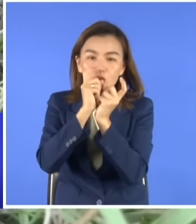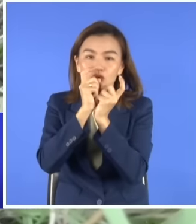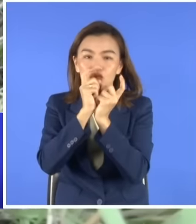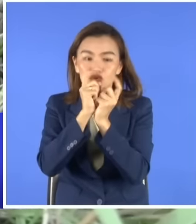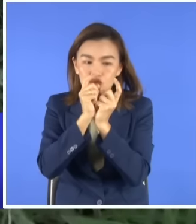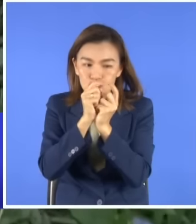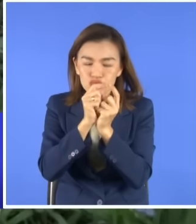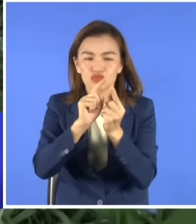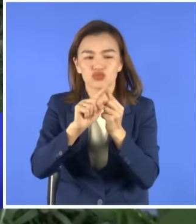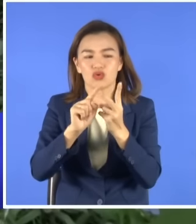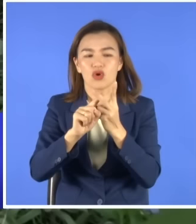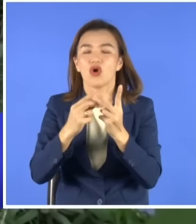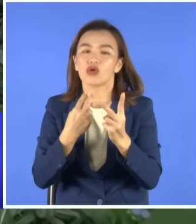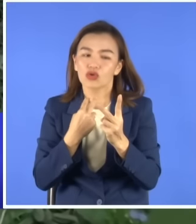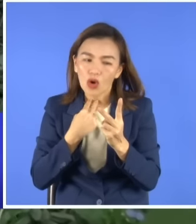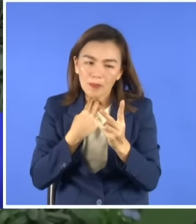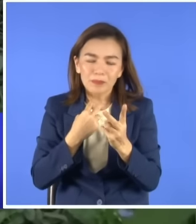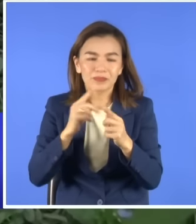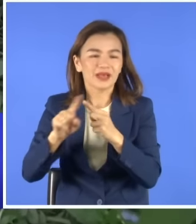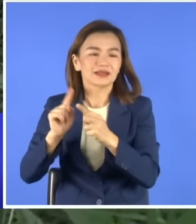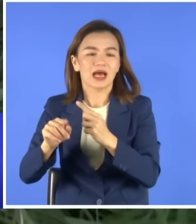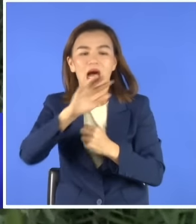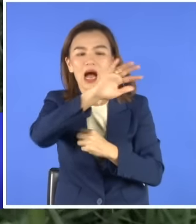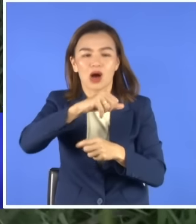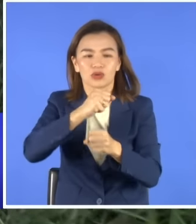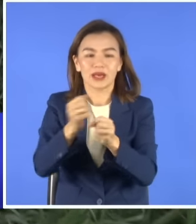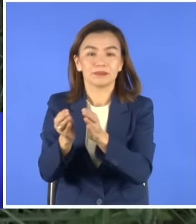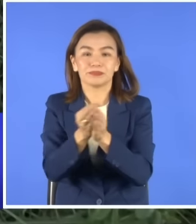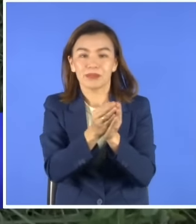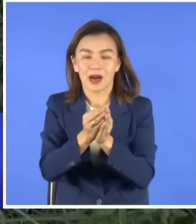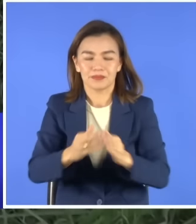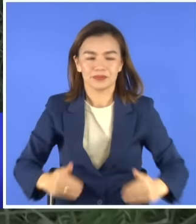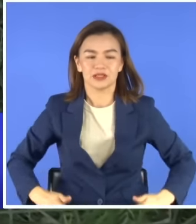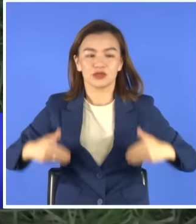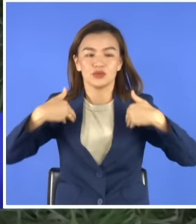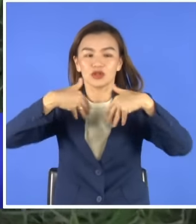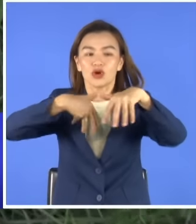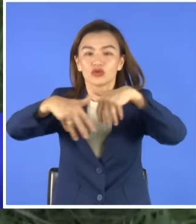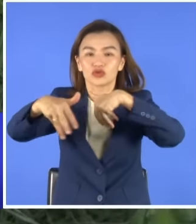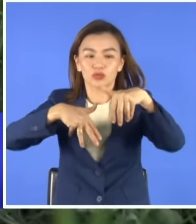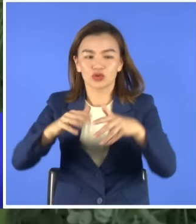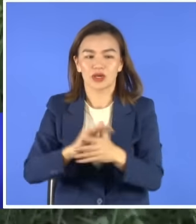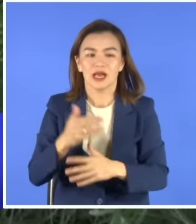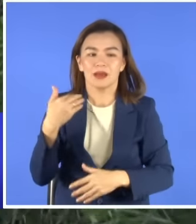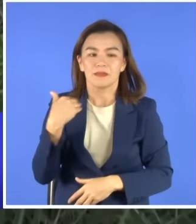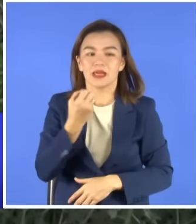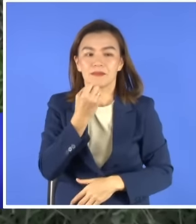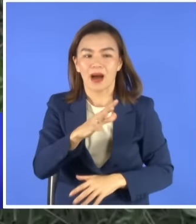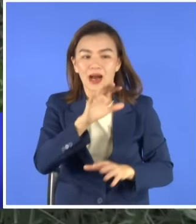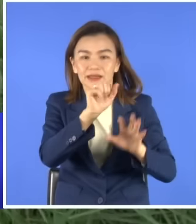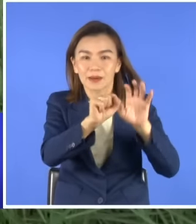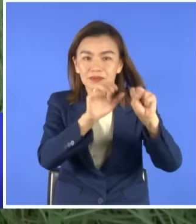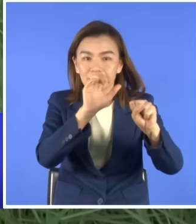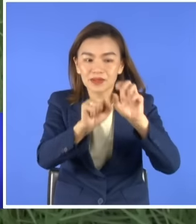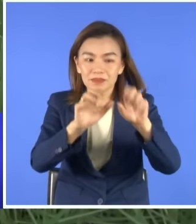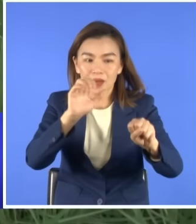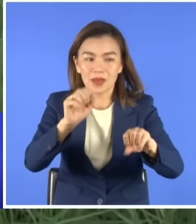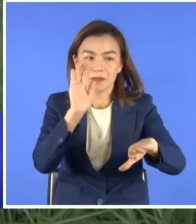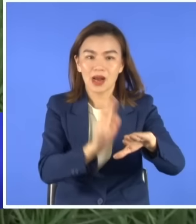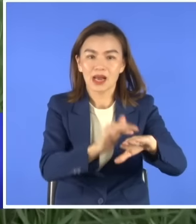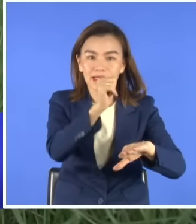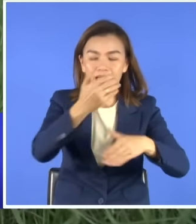หาเขียดแบบนี้นะคะนำมาประกอบอาหารกินกันตามวิถีชาวบ้านทีนี้ถ้ามันมีมากๆเข้าจับได้เยอะๆหน่อยจับเก่งๆหน่อยก็ไป